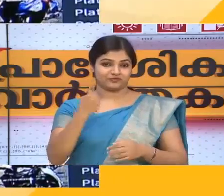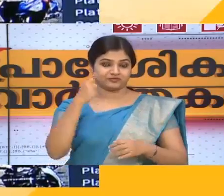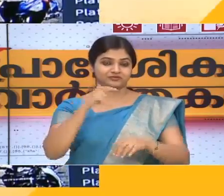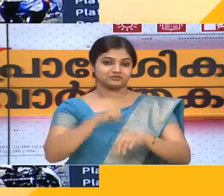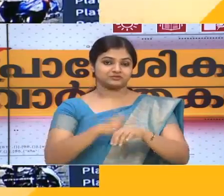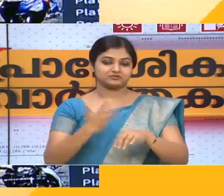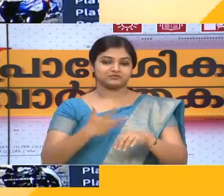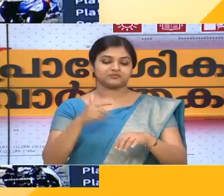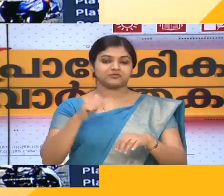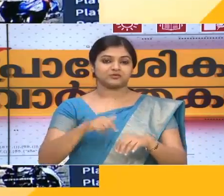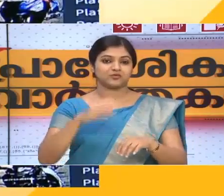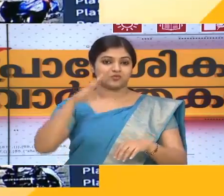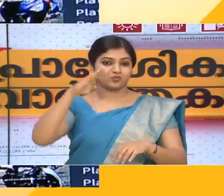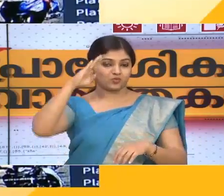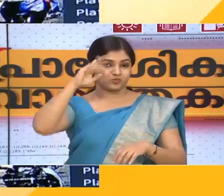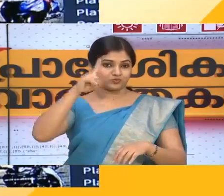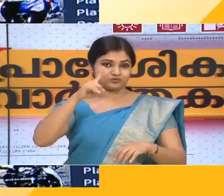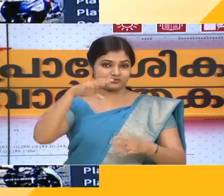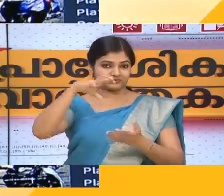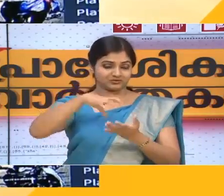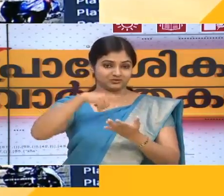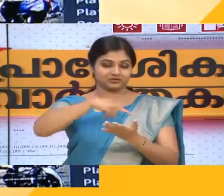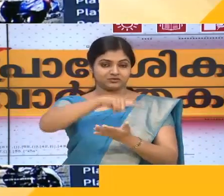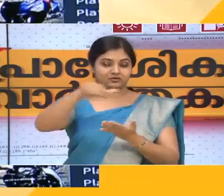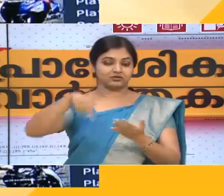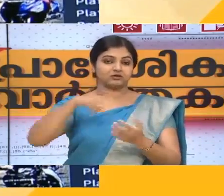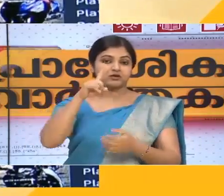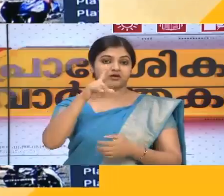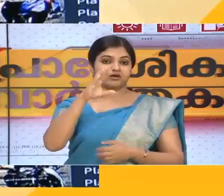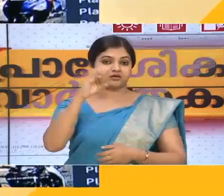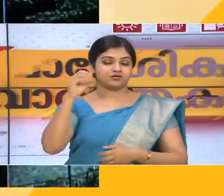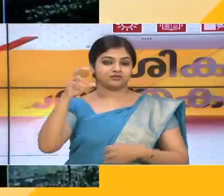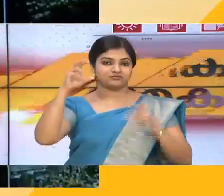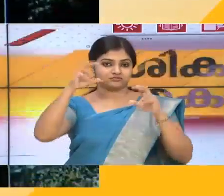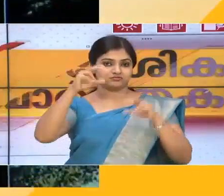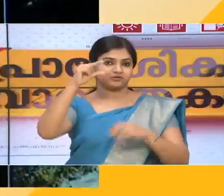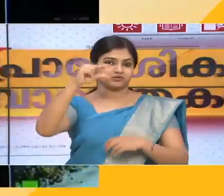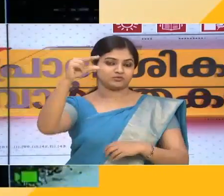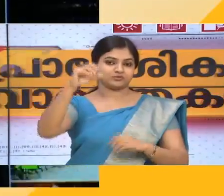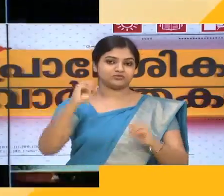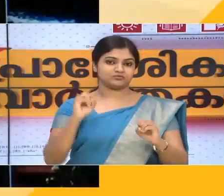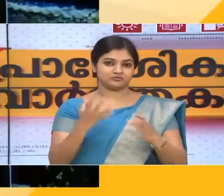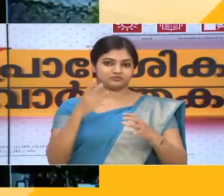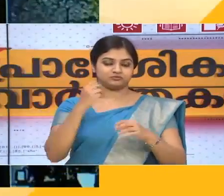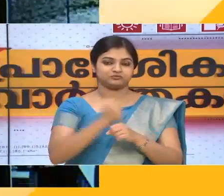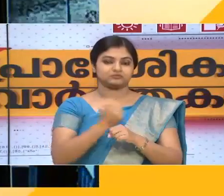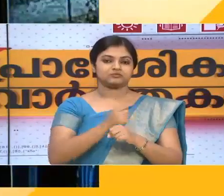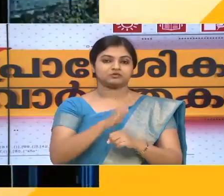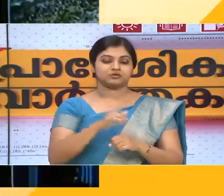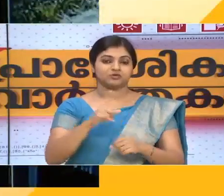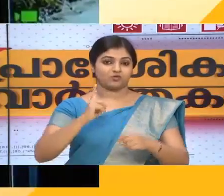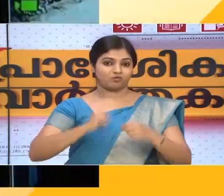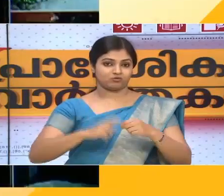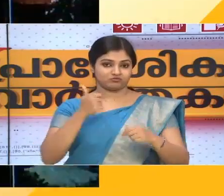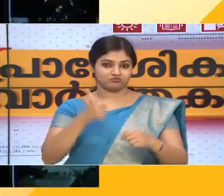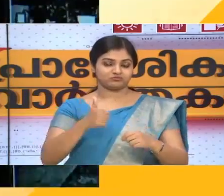ആദ്യപടിയെന്നവണ്ണം ഒരു പോലീസ് സ്റ്റേഷൻ പരിധിയിൽ 100 നിരീക്ഷണ ക്യാമറകളാണ് സ്ഥാപിക്കുന്നത്. അതും ഉയർന്ന നിലവാരത്തിലുള്ള